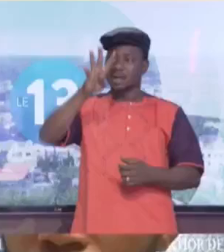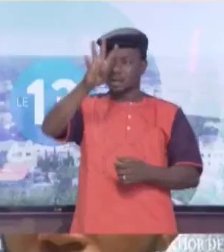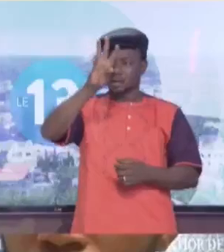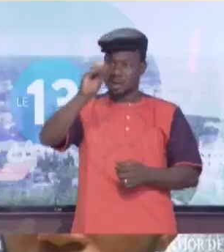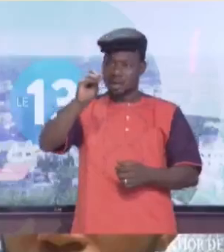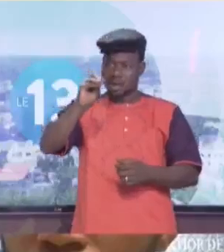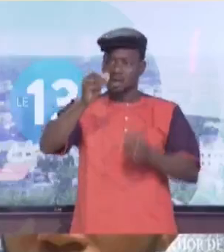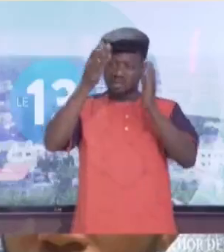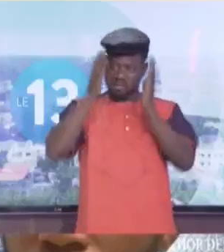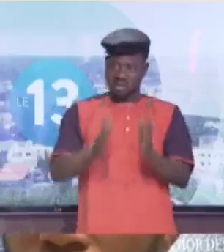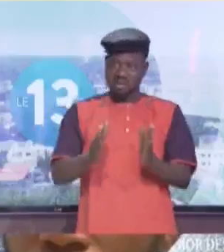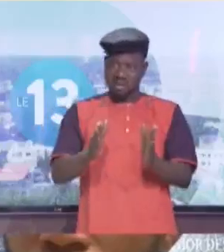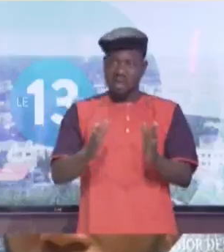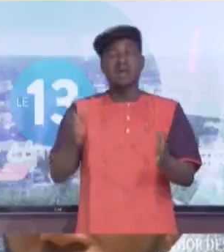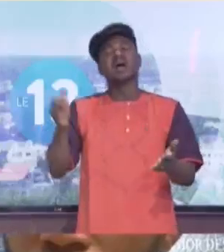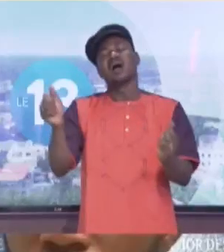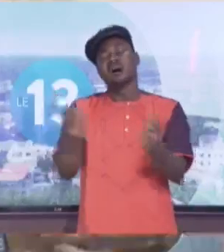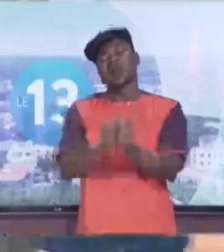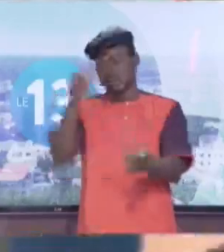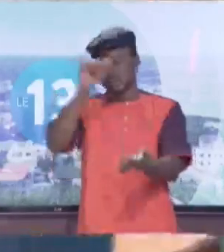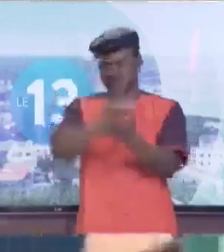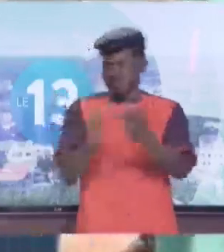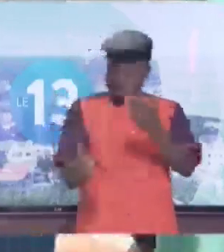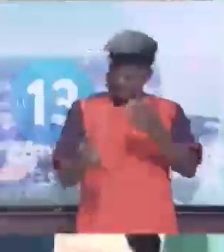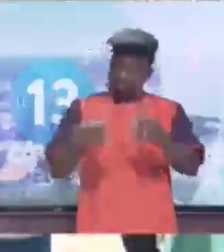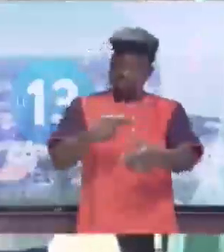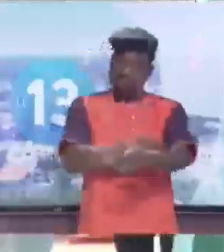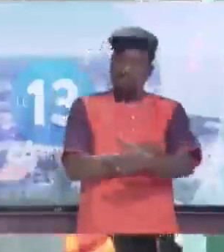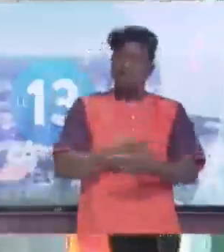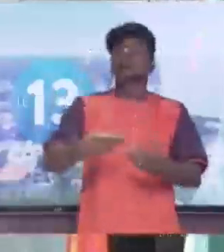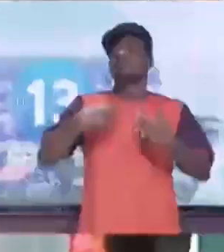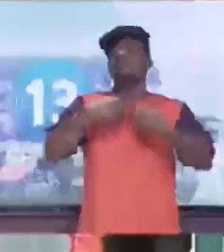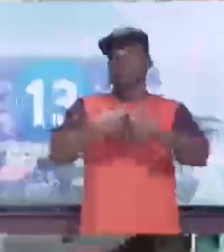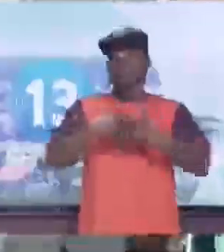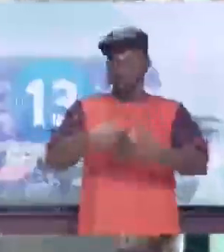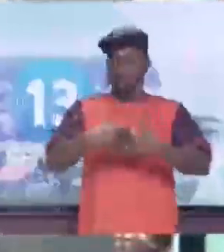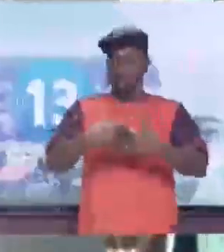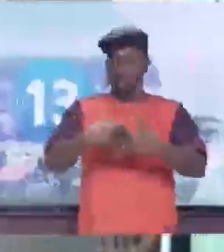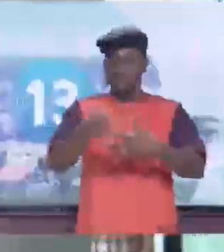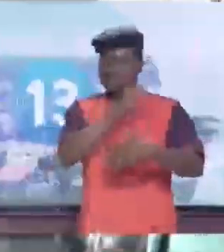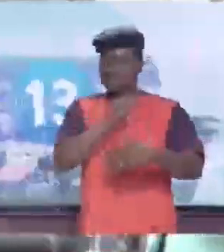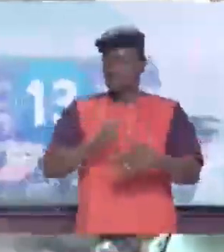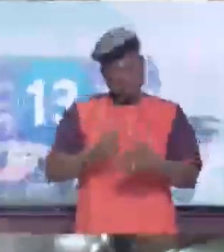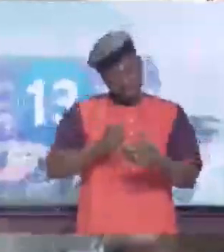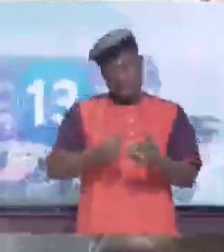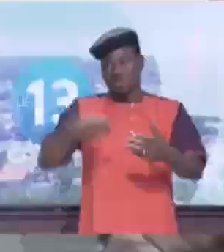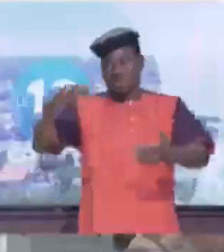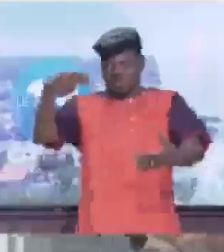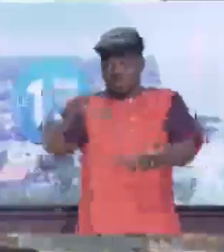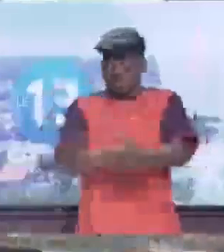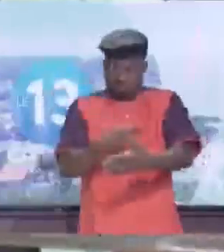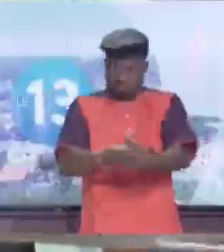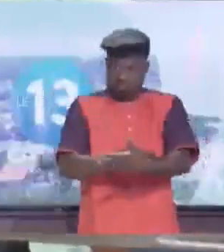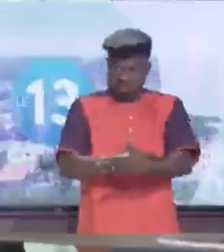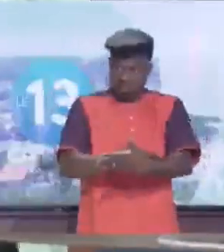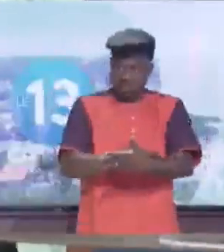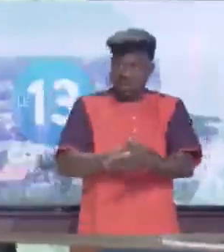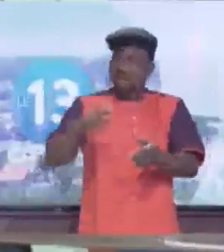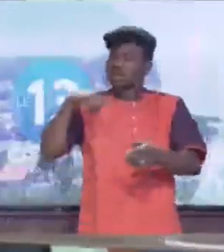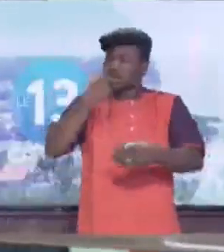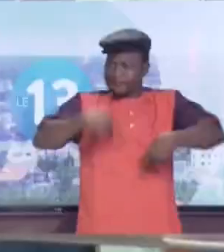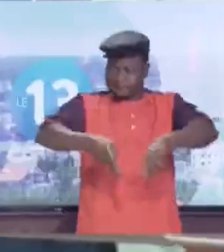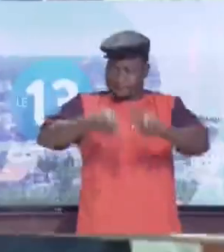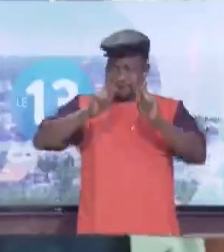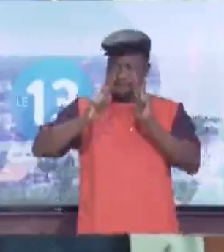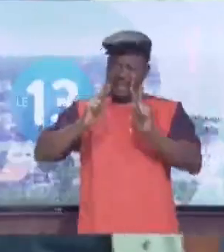personnes à cœur ouvert avec cette nouvelle machine. C'est une machine de dernière génération qui nous